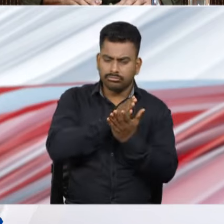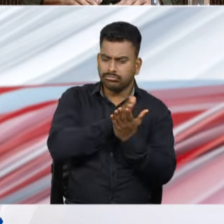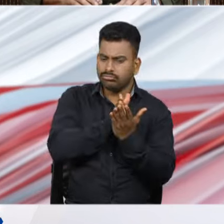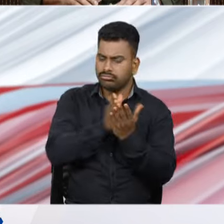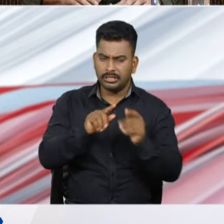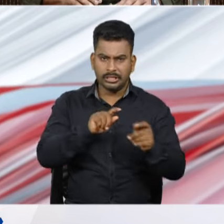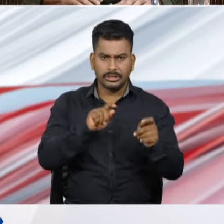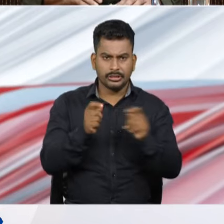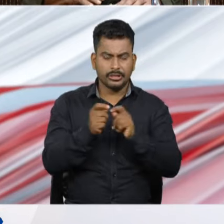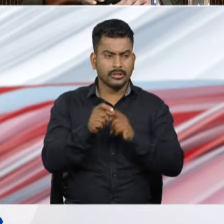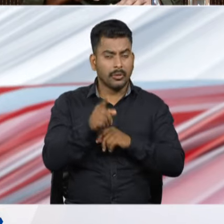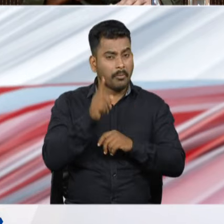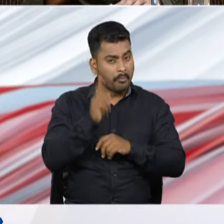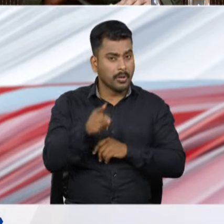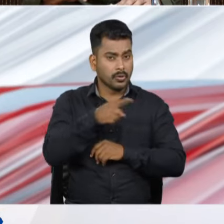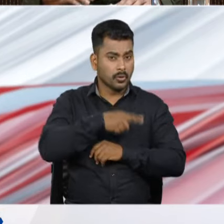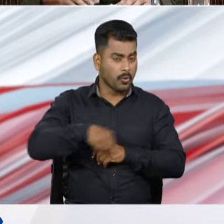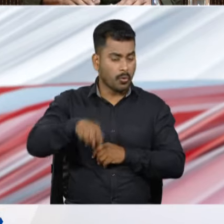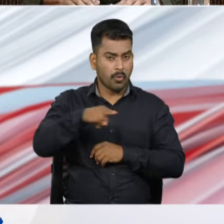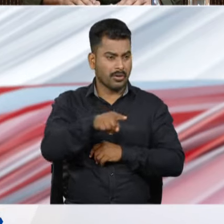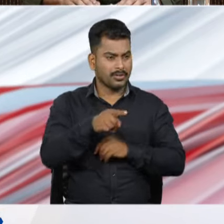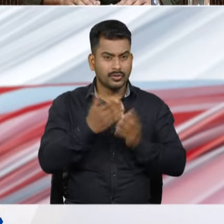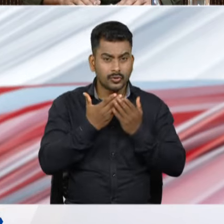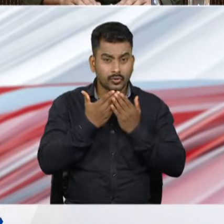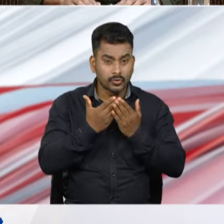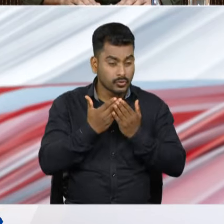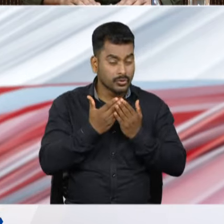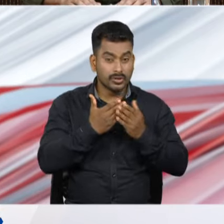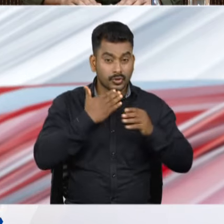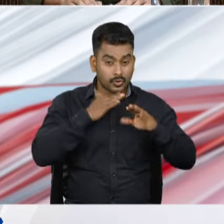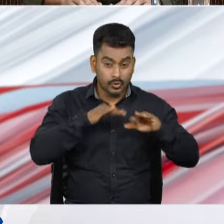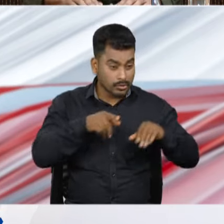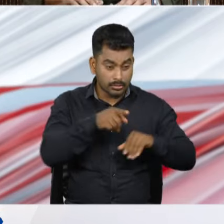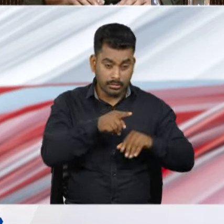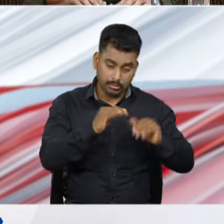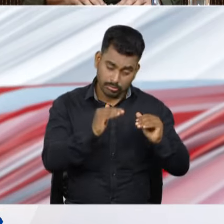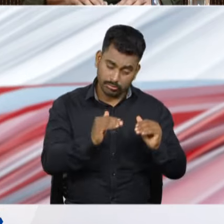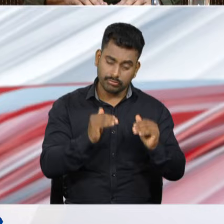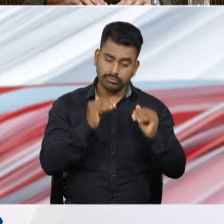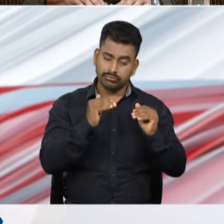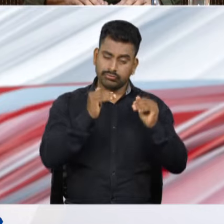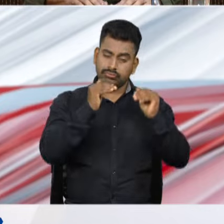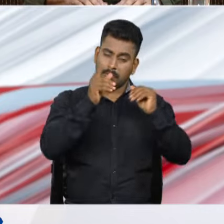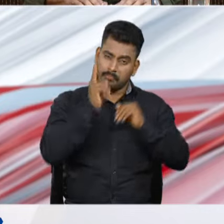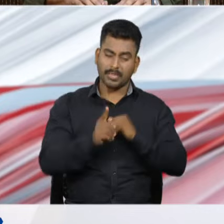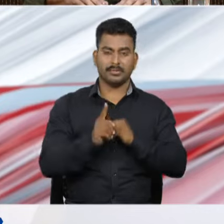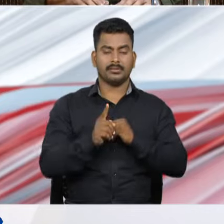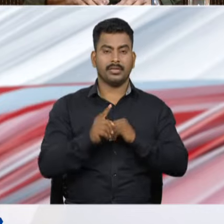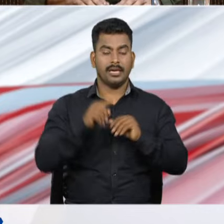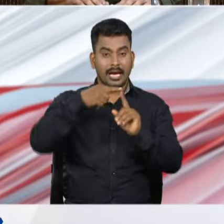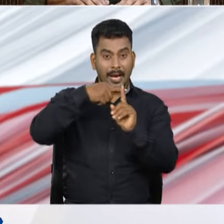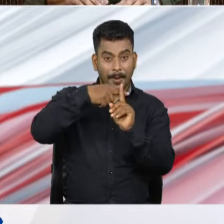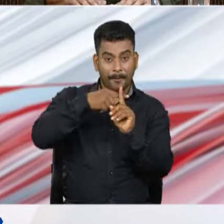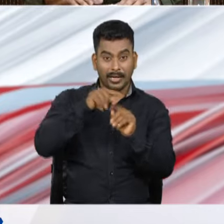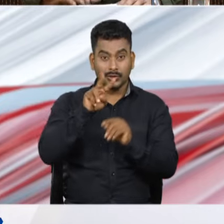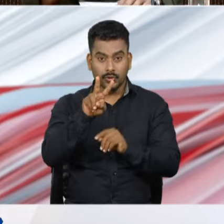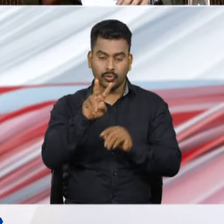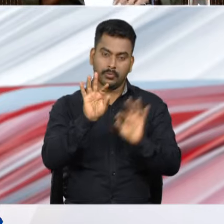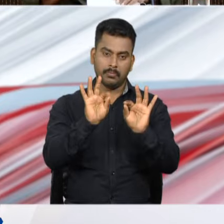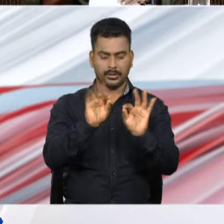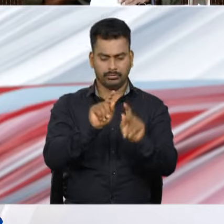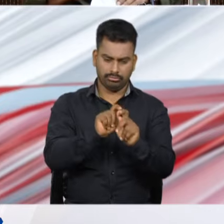കുട്ടികളുടെ അക്കാദമിക് നിലവാരം ദേശീയ തലത്തിലേക്ക് ഉയർത്തിക്കൊണ്ടു വരിക എന്നുള്ളതാണ് ലക്ഷ്യം. ഹയർ സെക്കൻഡറിയിൽ ഇപ്പോൾ അത് നടന്നു വരുന്ന